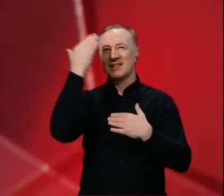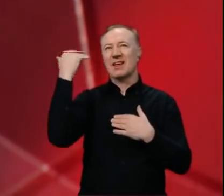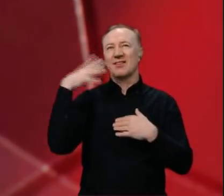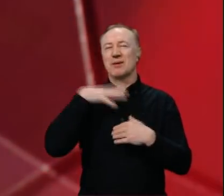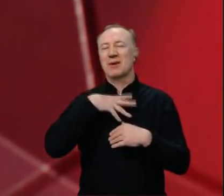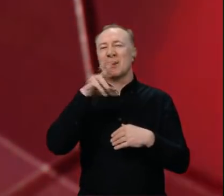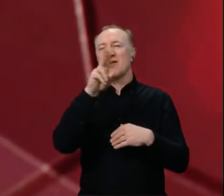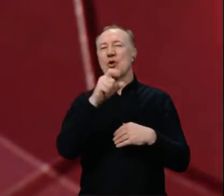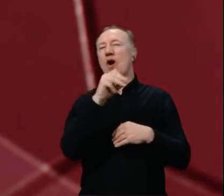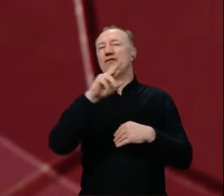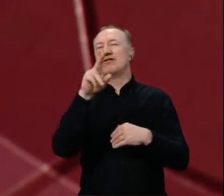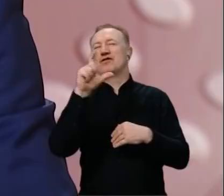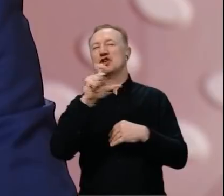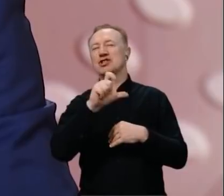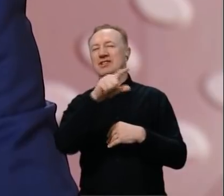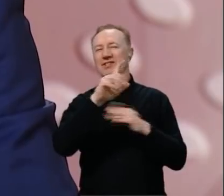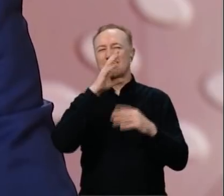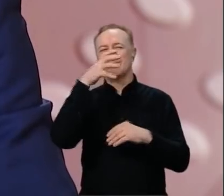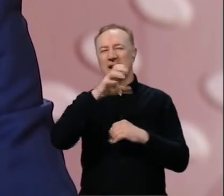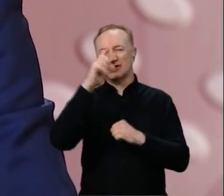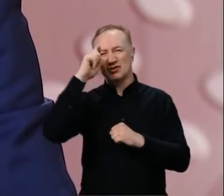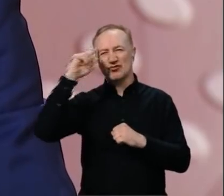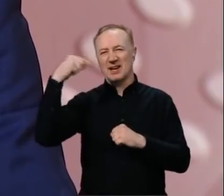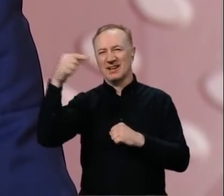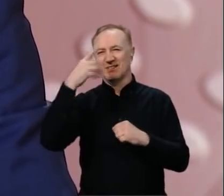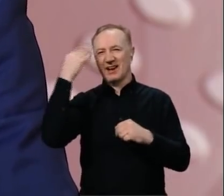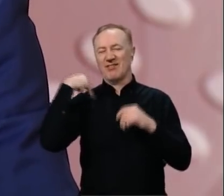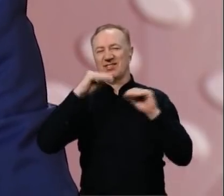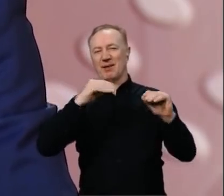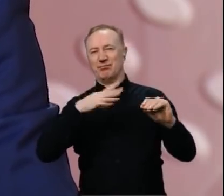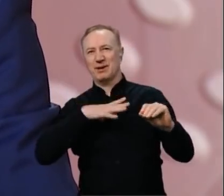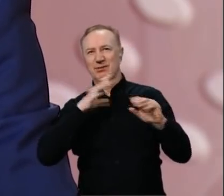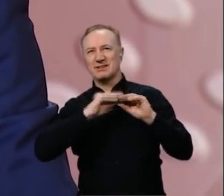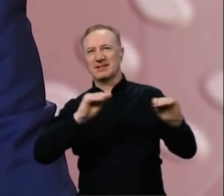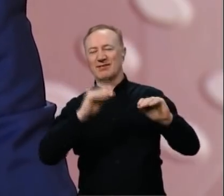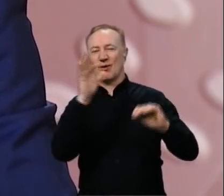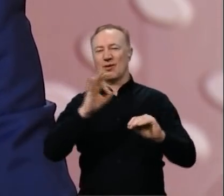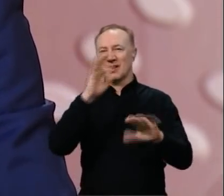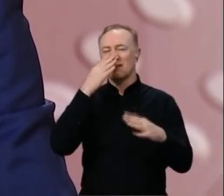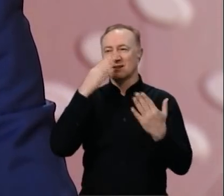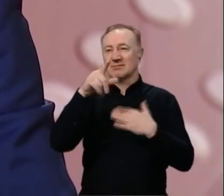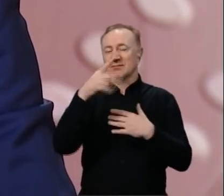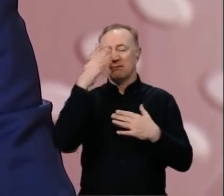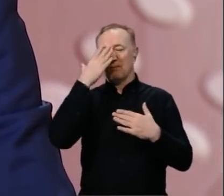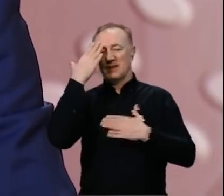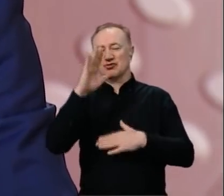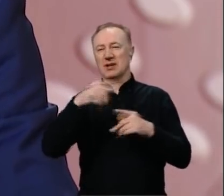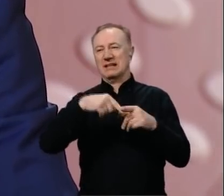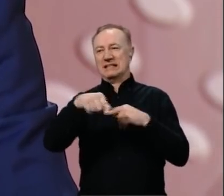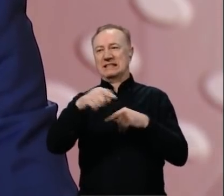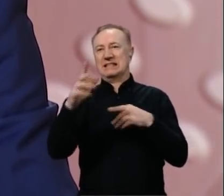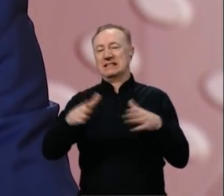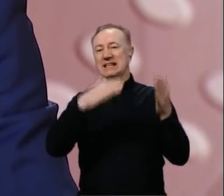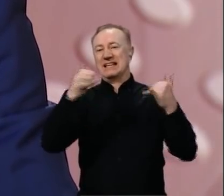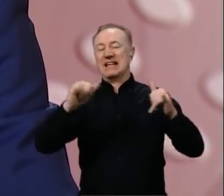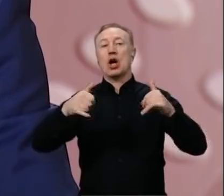tamtych czasach i na razie Ta banda świrów gdzieś tam w tym tygodniu się przewija wiem że to nie koniec bo jeszcze następny jest szykowany do fotela